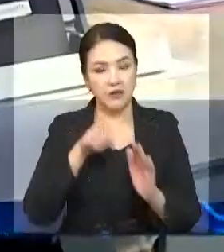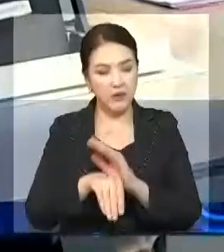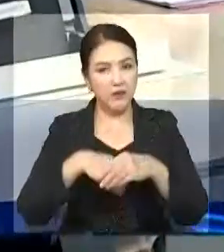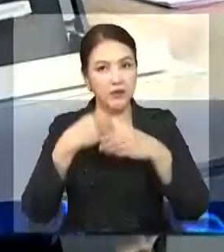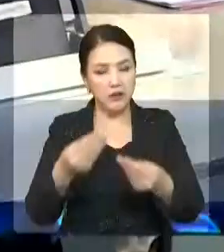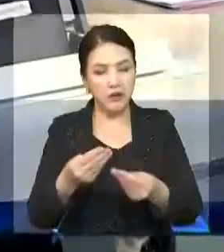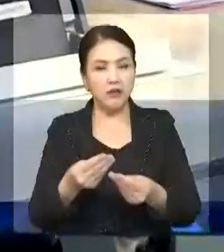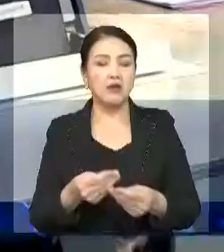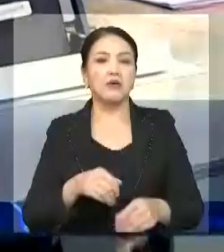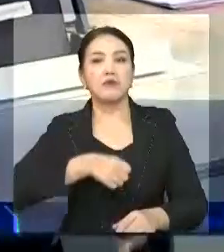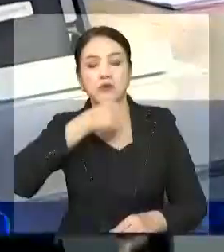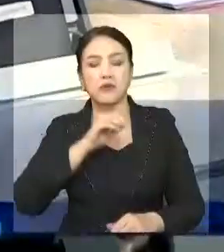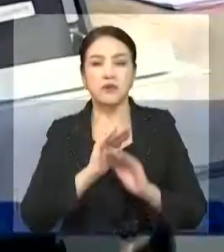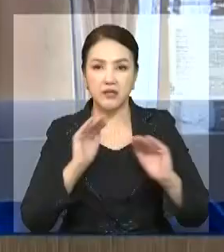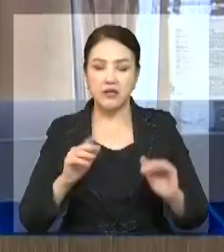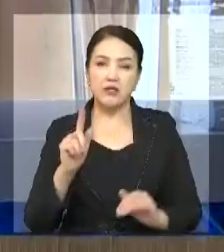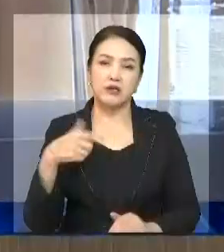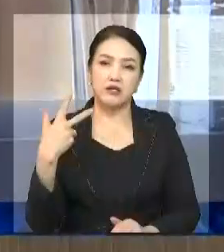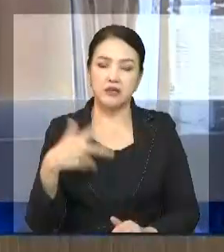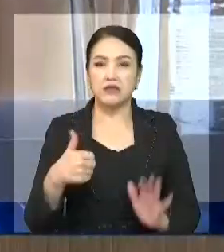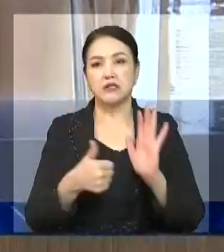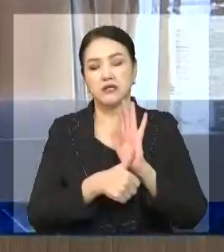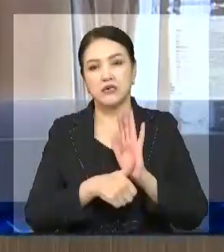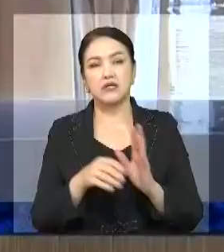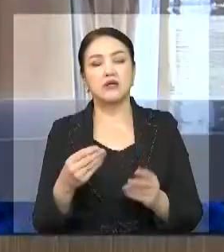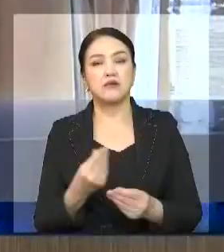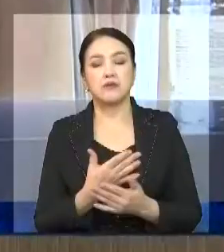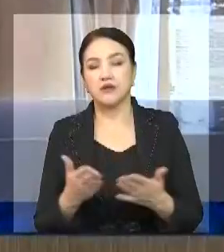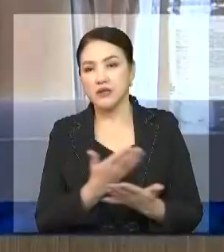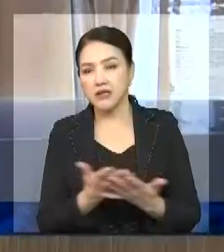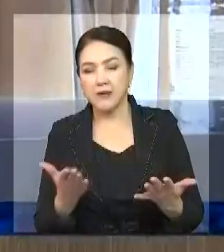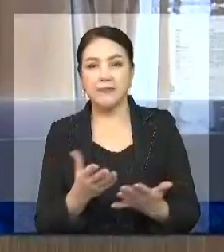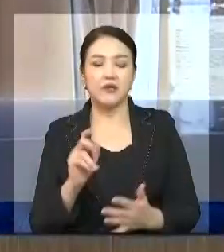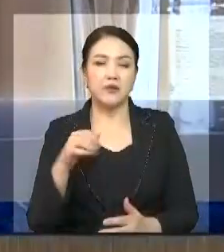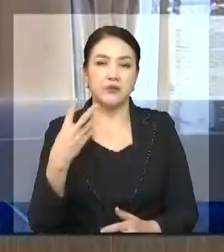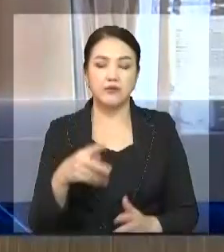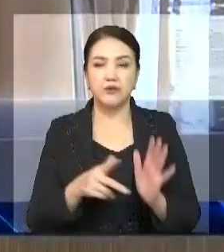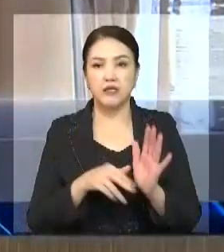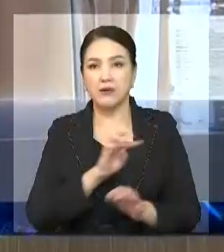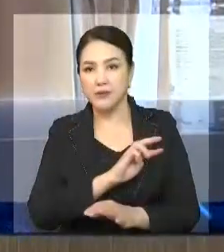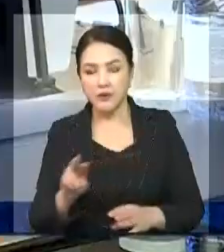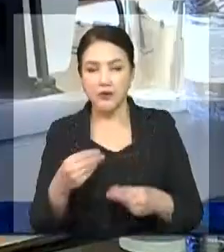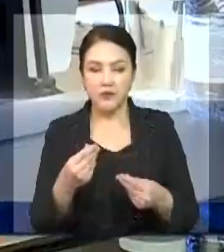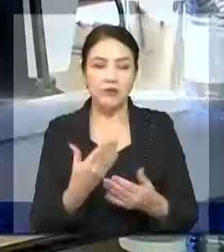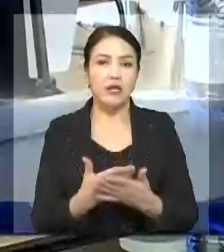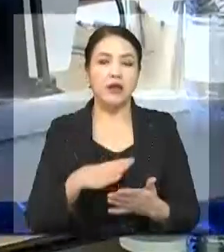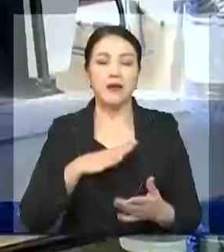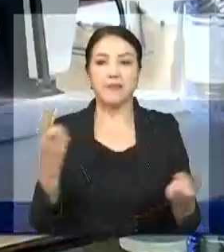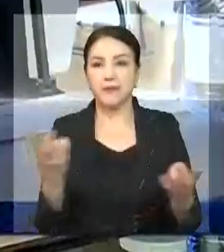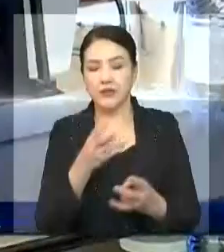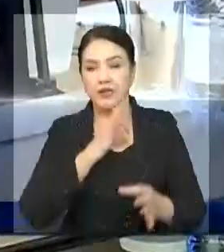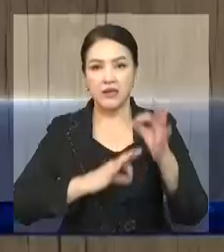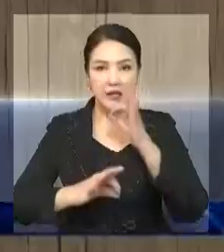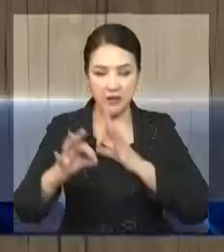выделен лимит взрослым и детям по 136 наименованиям на сумму свыше 417 миллионов тенге. А на потребности амбулаторного